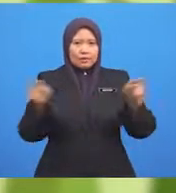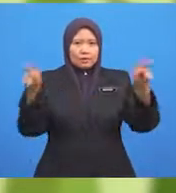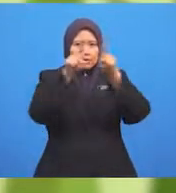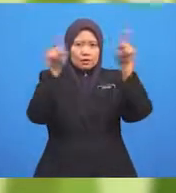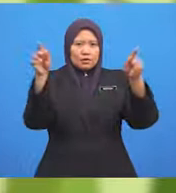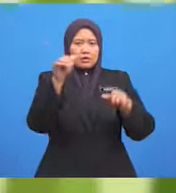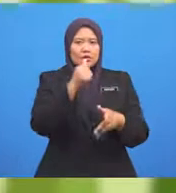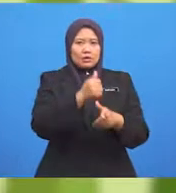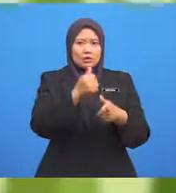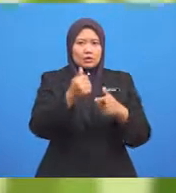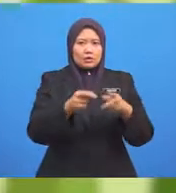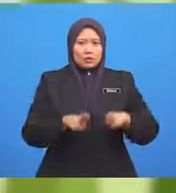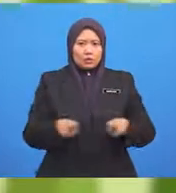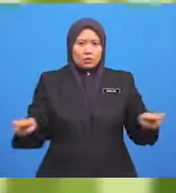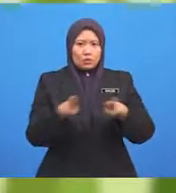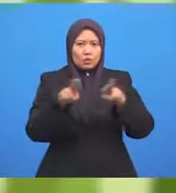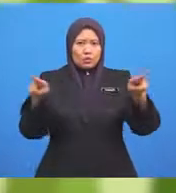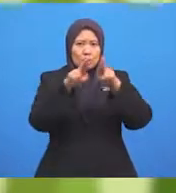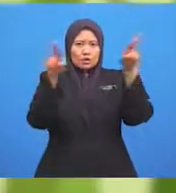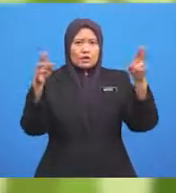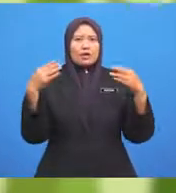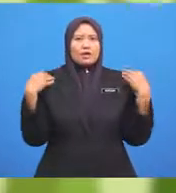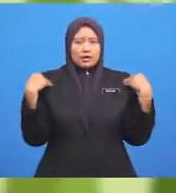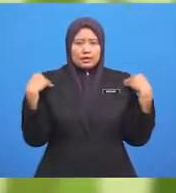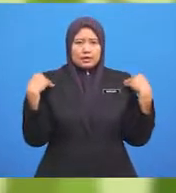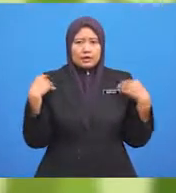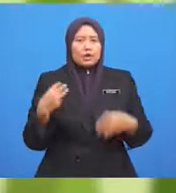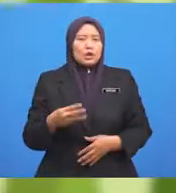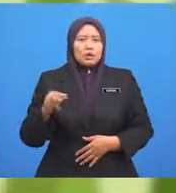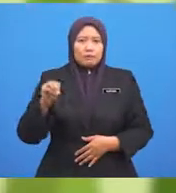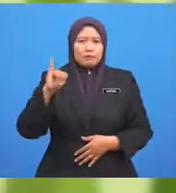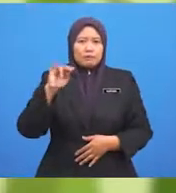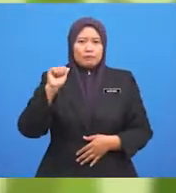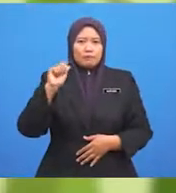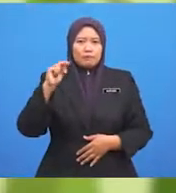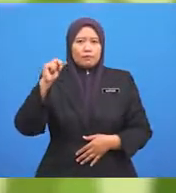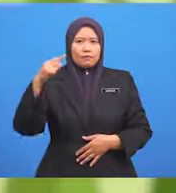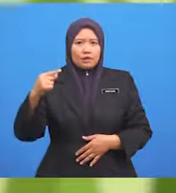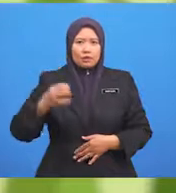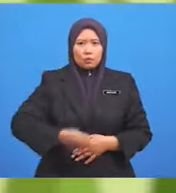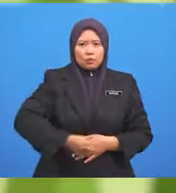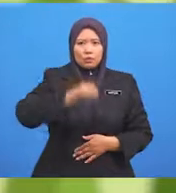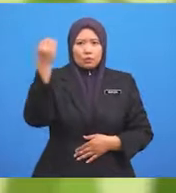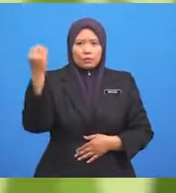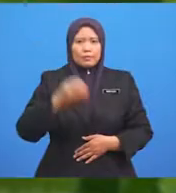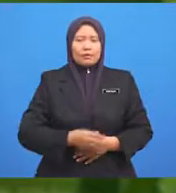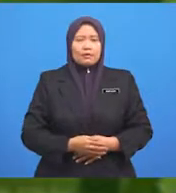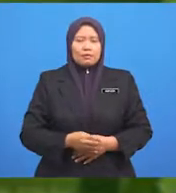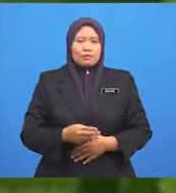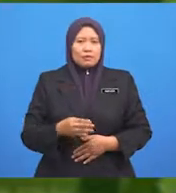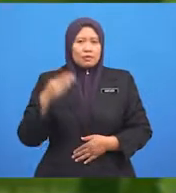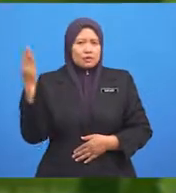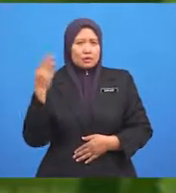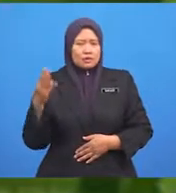iaitu miang buluh. Secara realitinya, rumpunan buluh menggambarkan masyarakat.